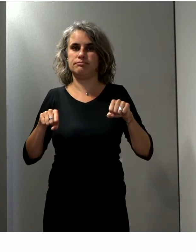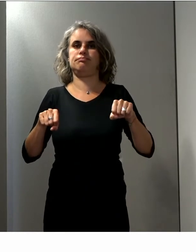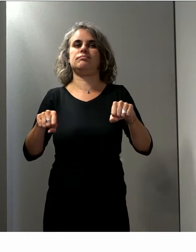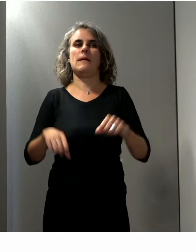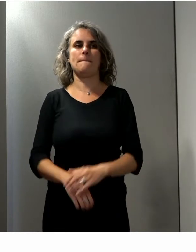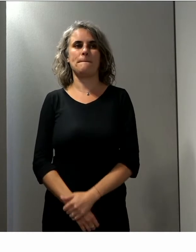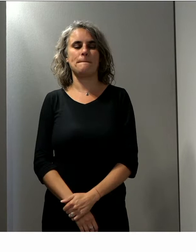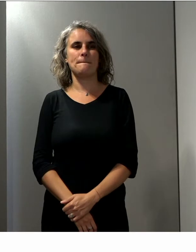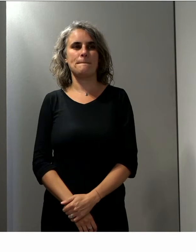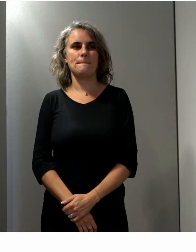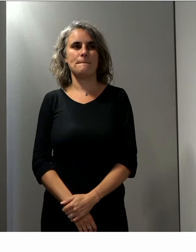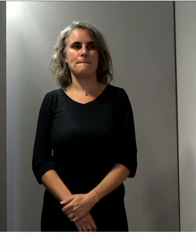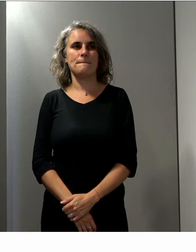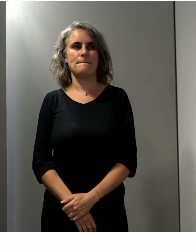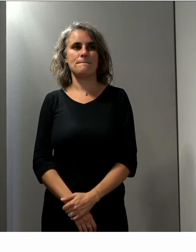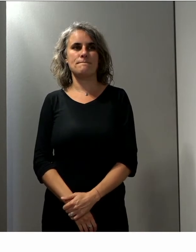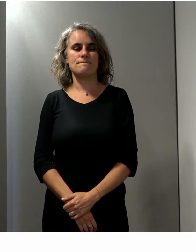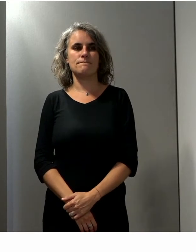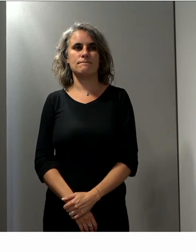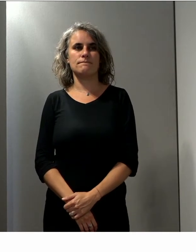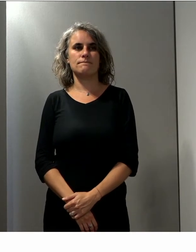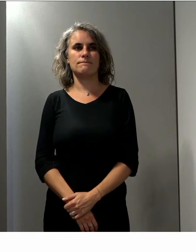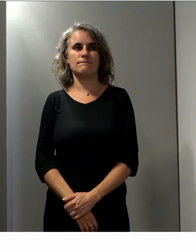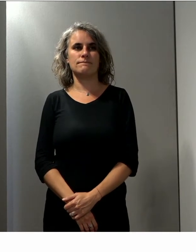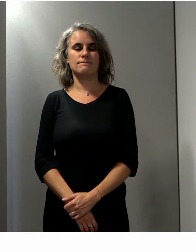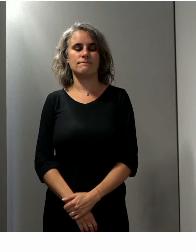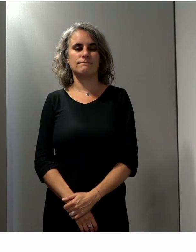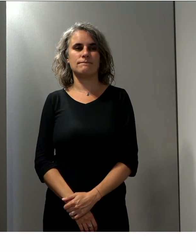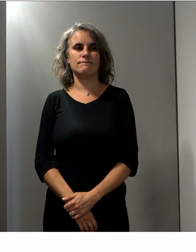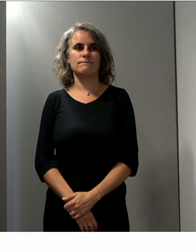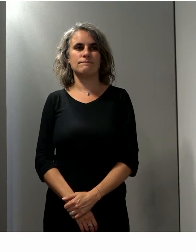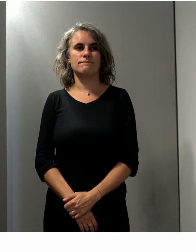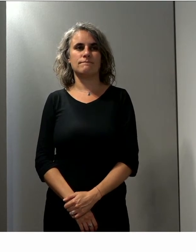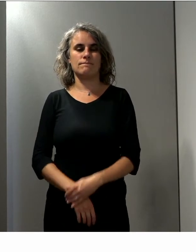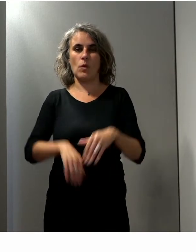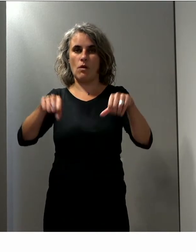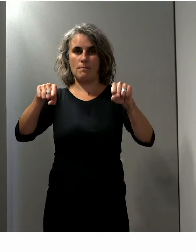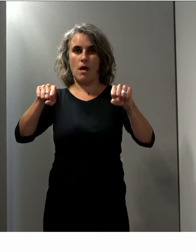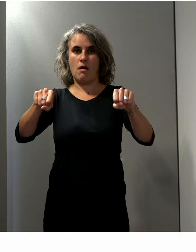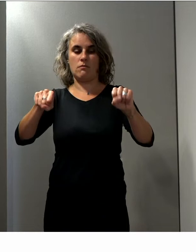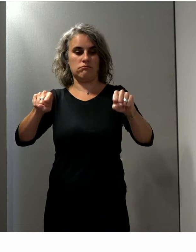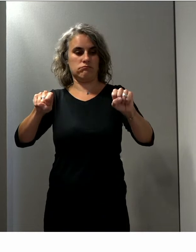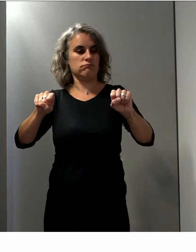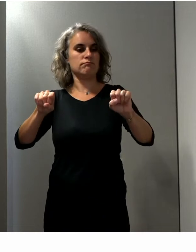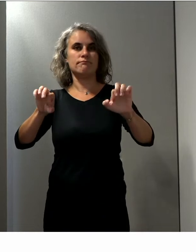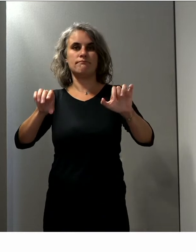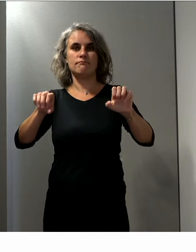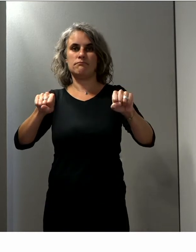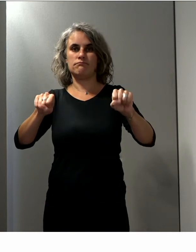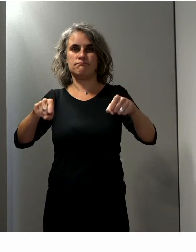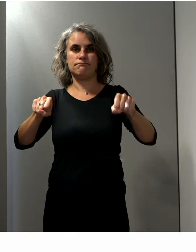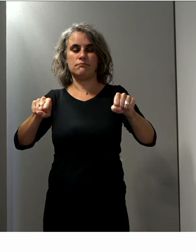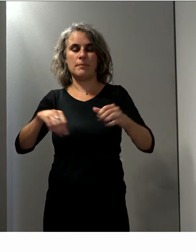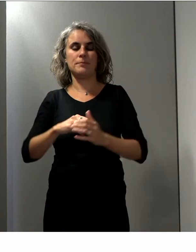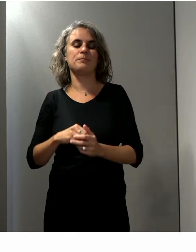parti. Et donc tout se fait au niveau des commandes de l'avant de la trottinette. Et donc c'est un